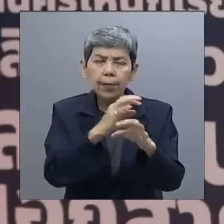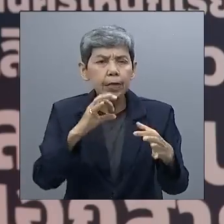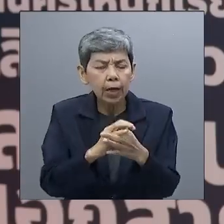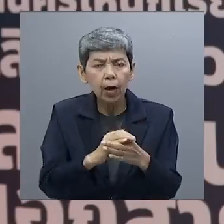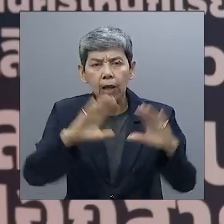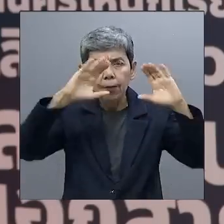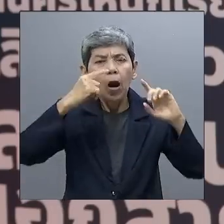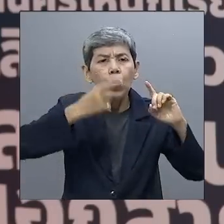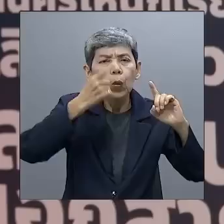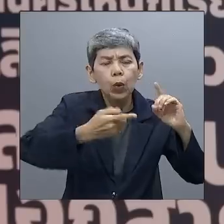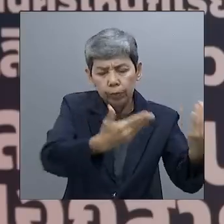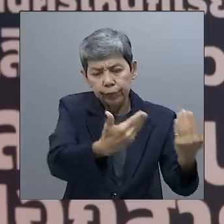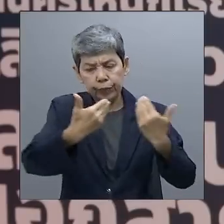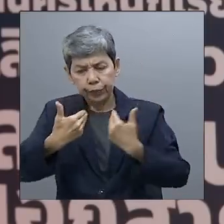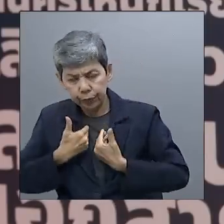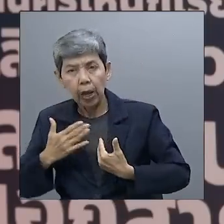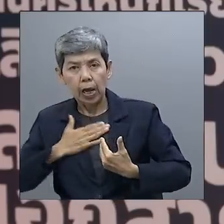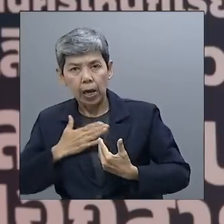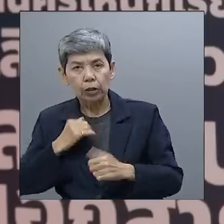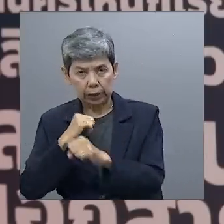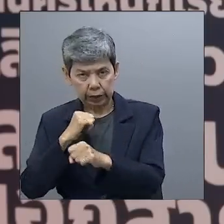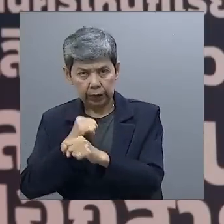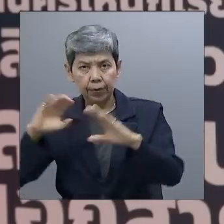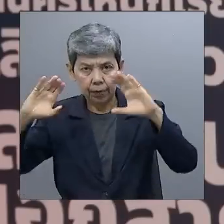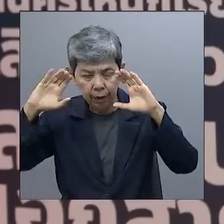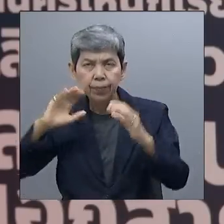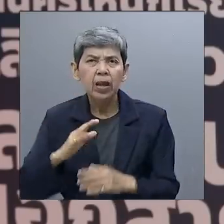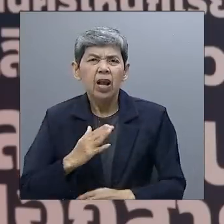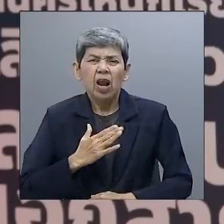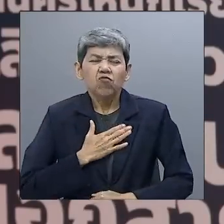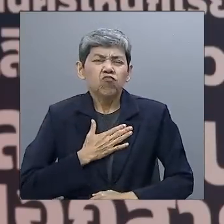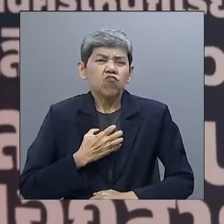านรัฐบาลคือ transition team นะครับเพราะว่าเราไม่อยาก